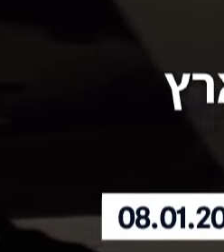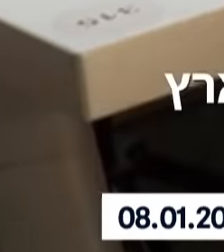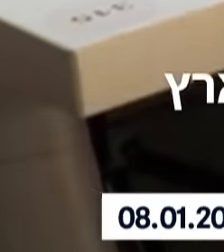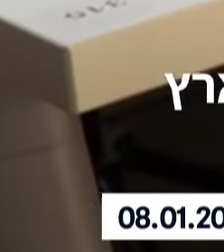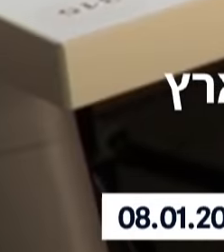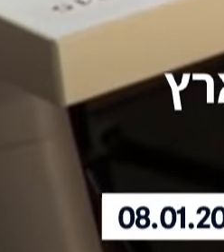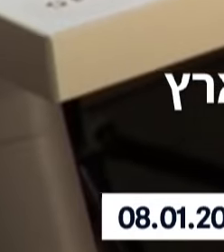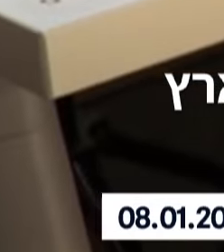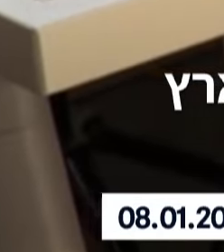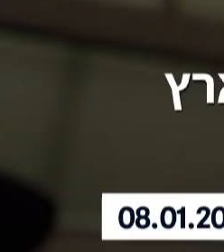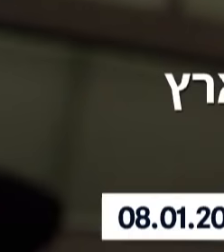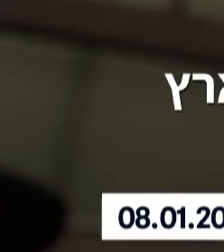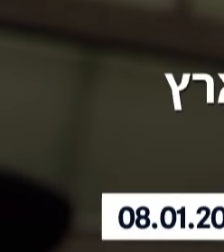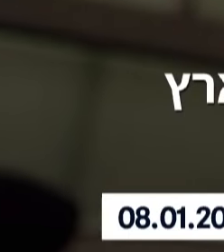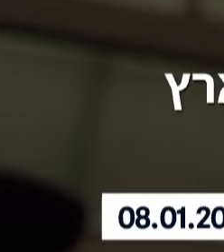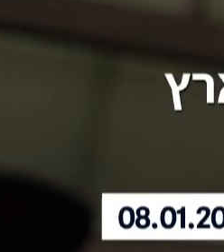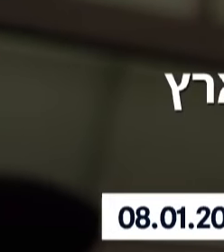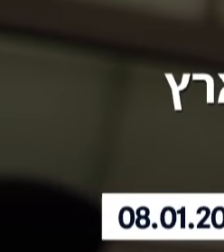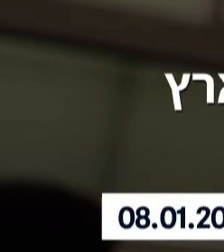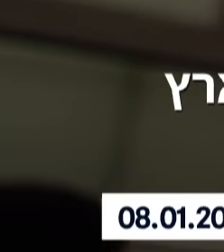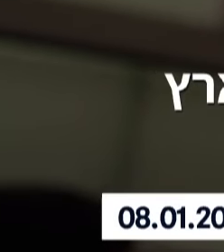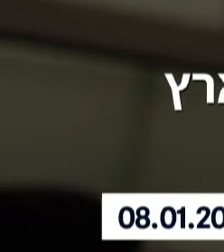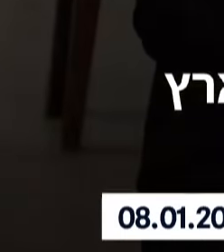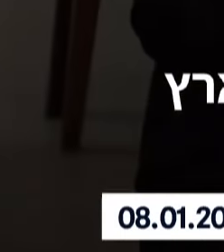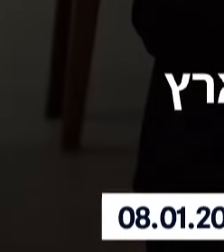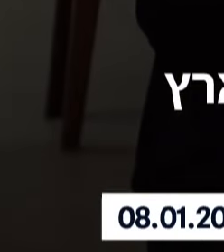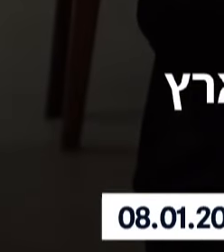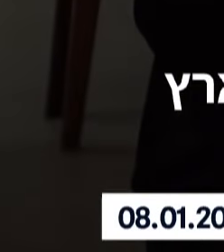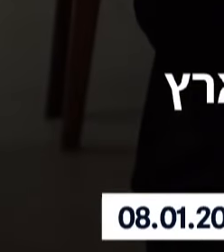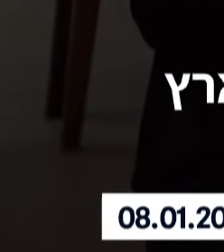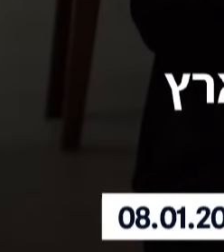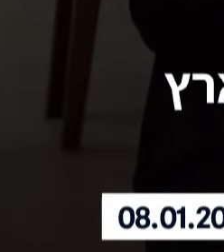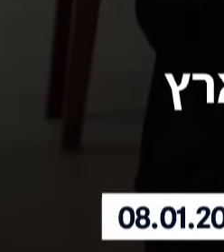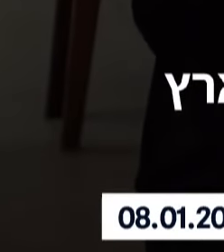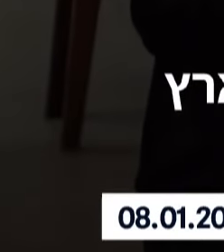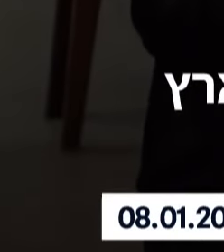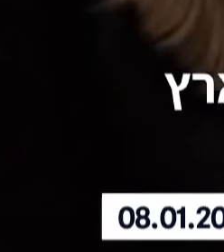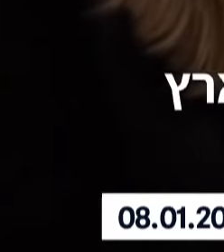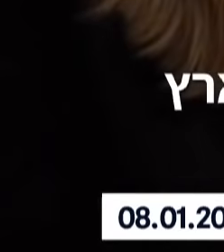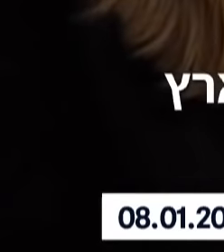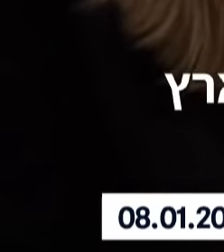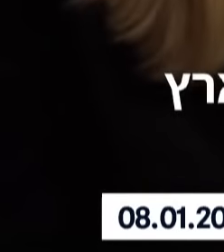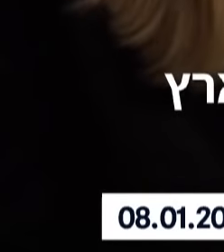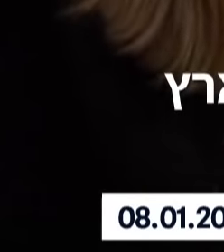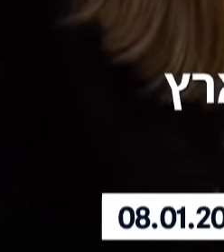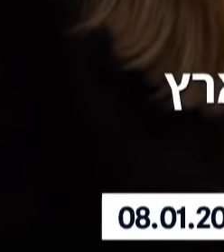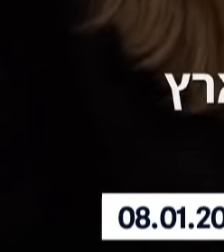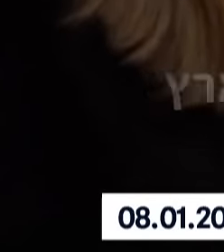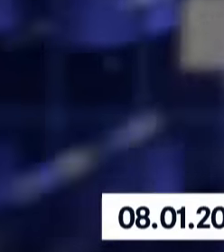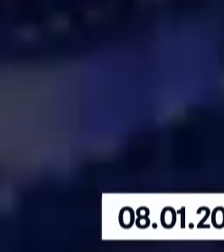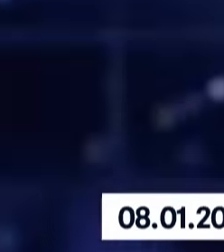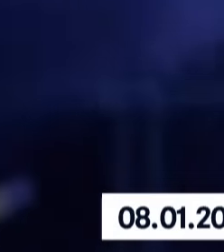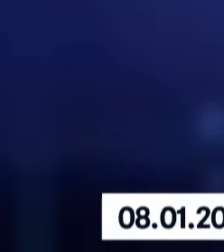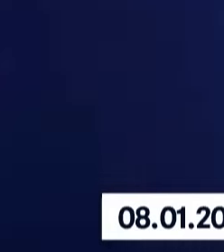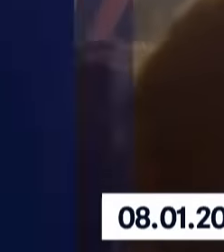נכשלת מערכת הבריאות בהתמודדות עם הטרדות מיניות של רופאי נשים. 133 תלונות על הטרדות ותקיפות מיניות. איפה המערכת? למה יש את כל הטיוח